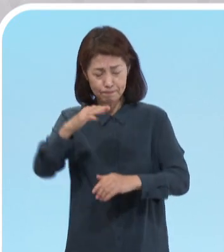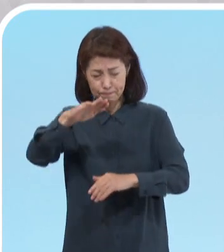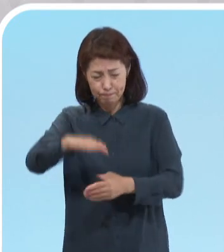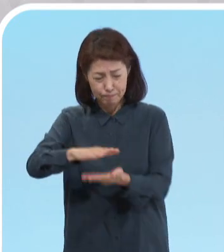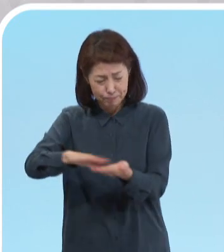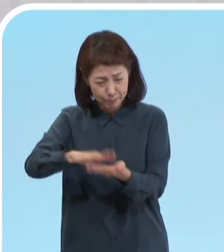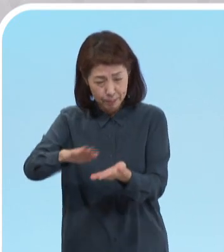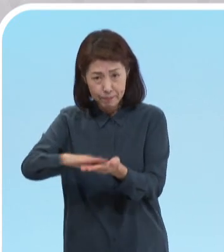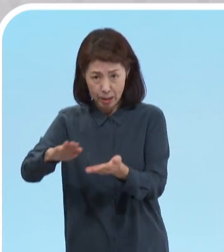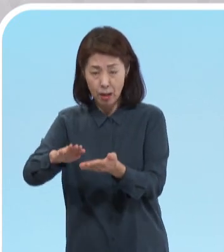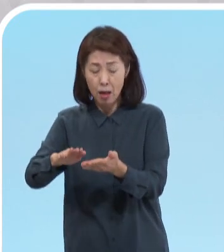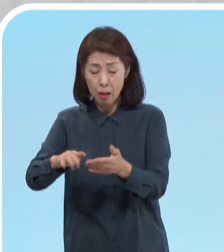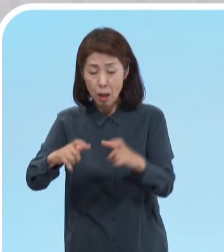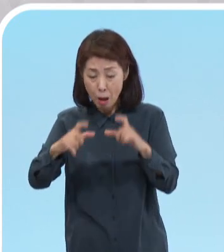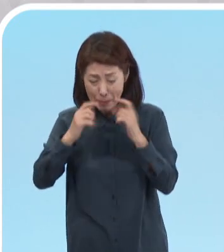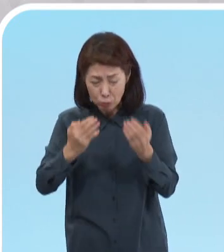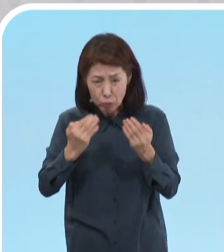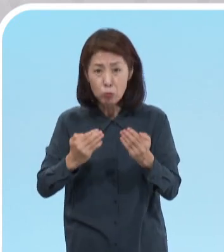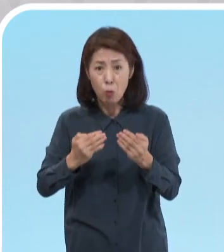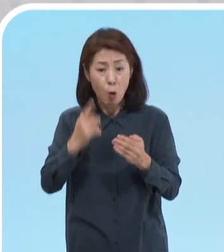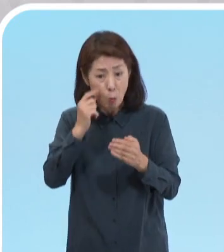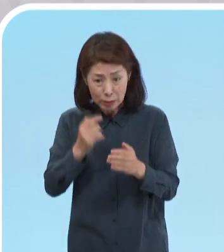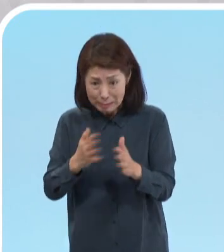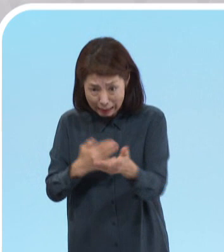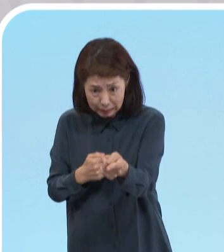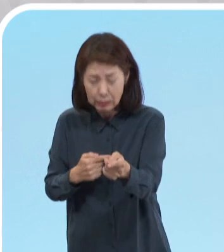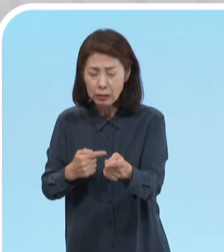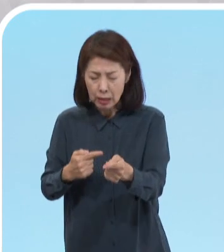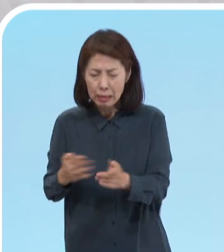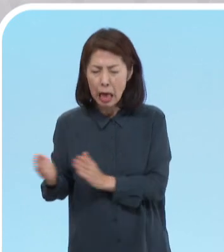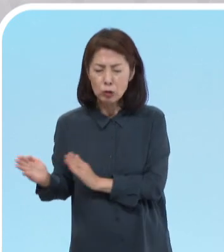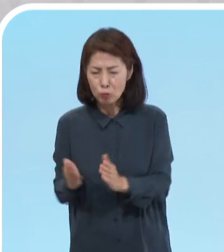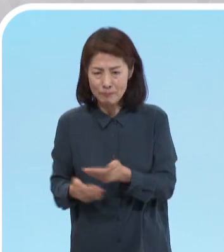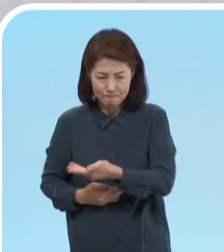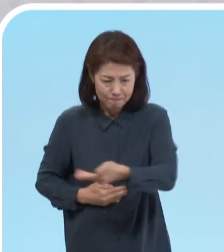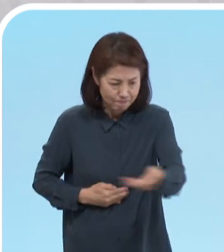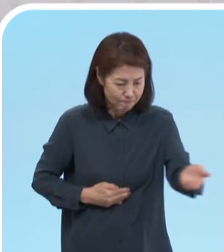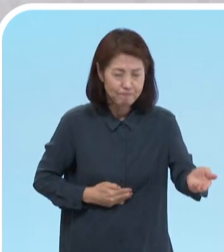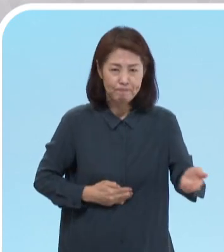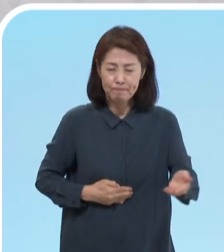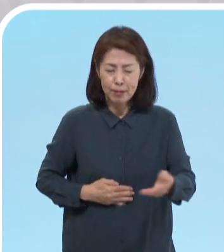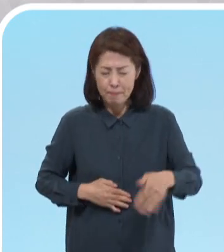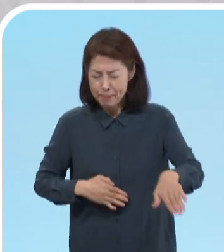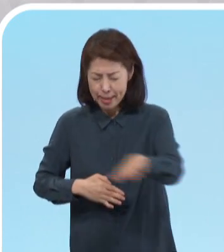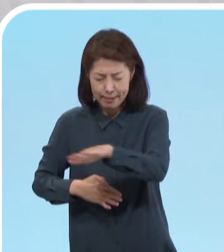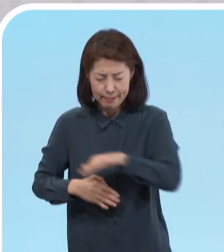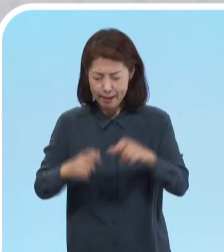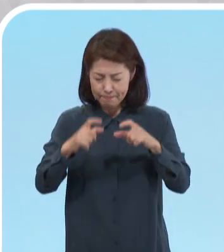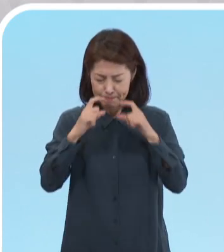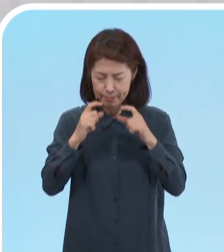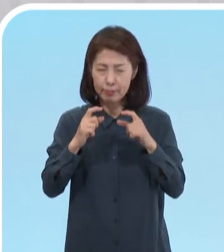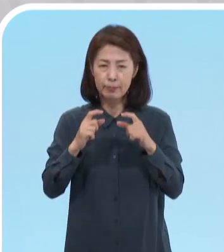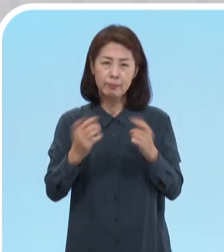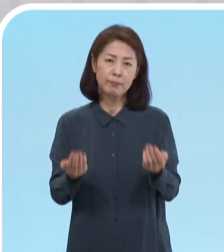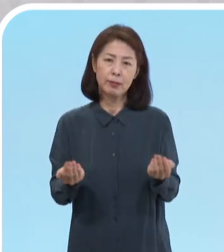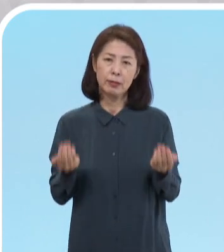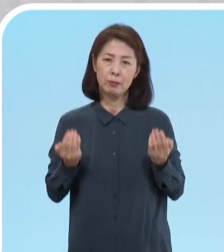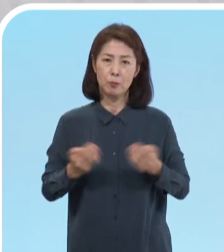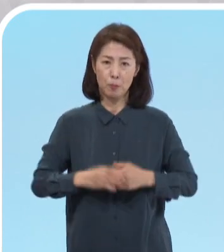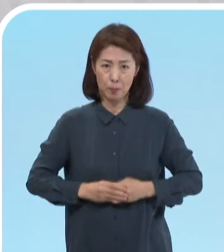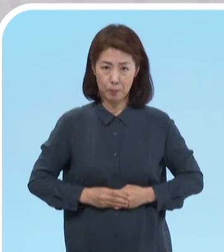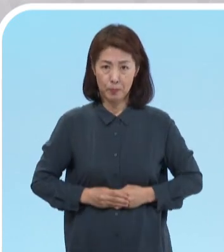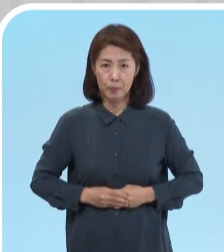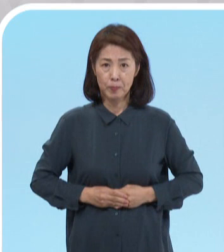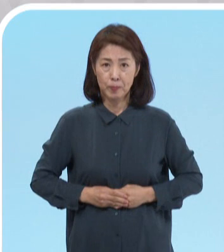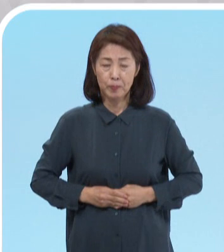や手指消毒とともに、マスクのない参加者には配布するなど、全員がマスクを着用できるよう準